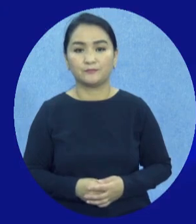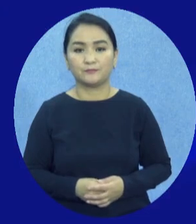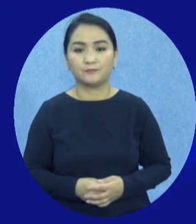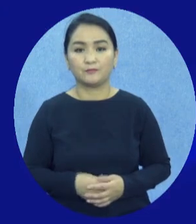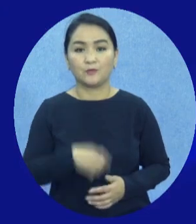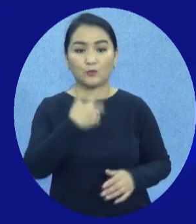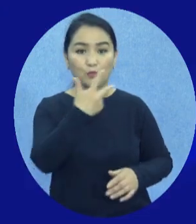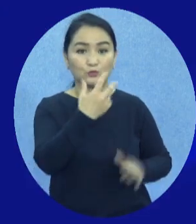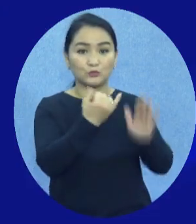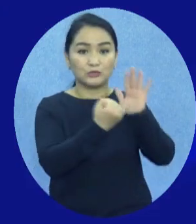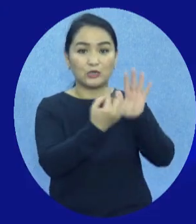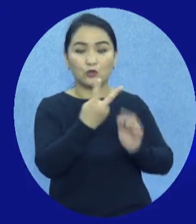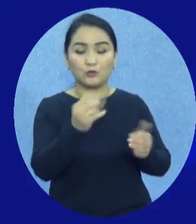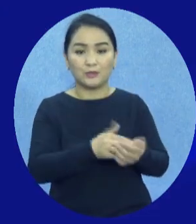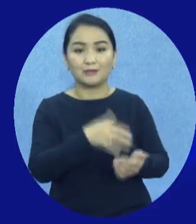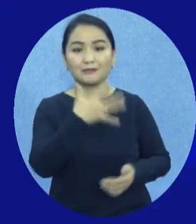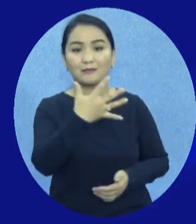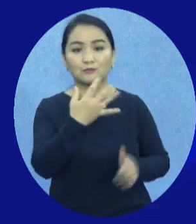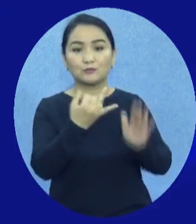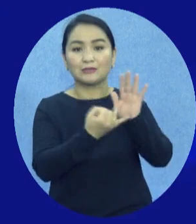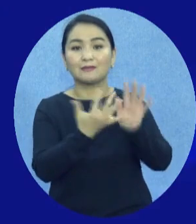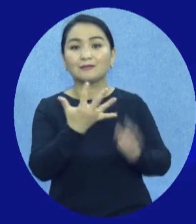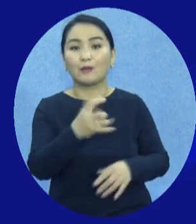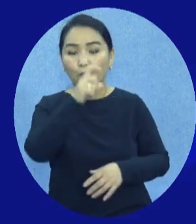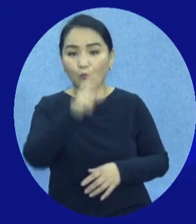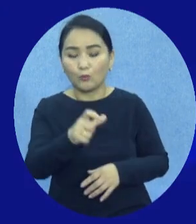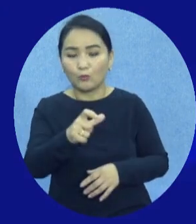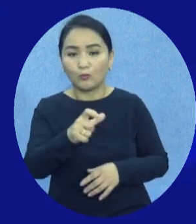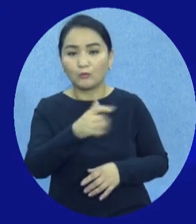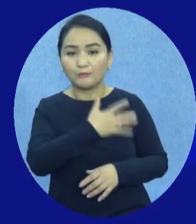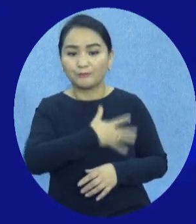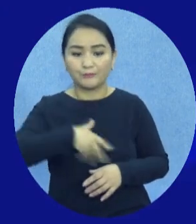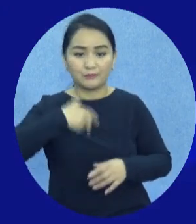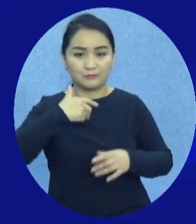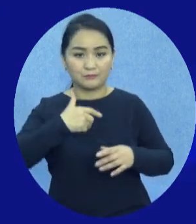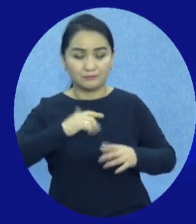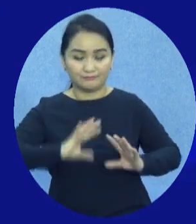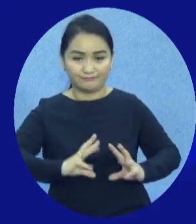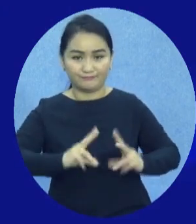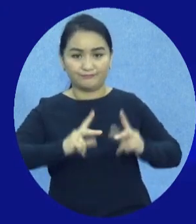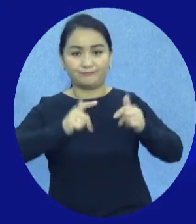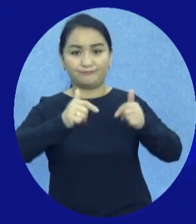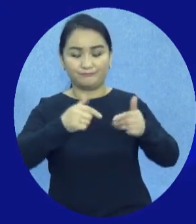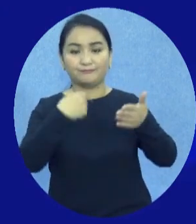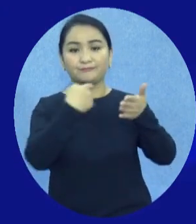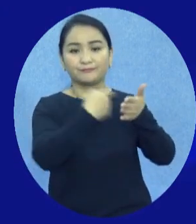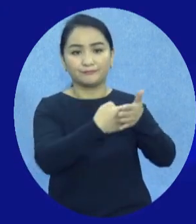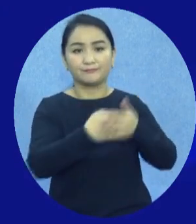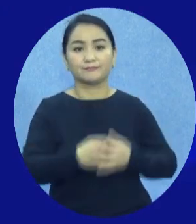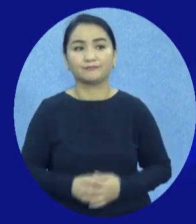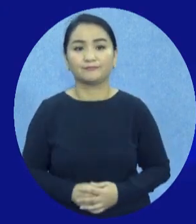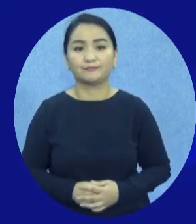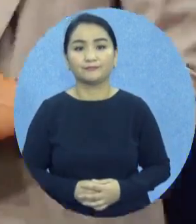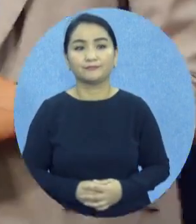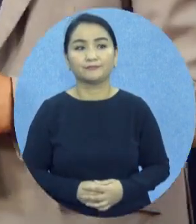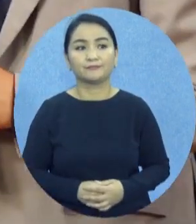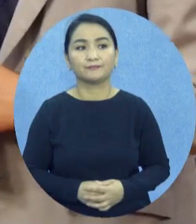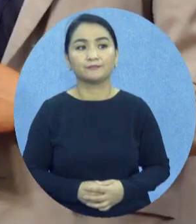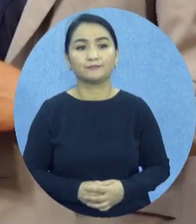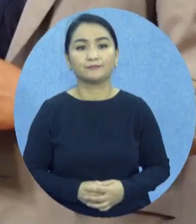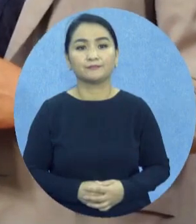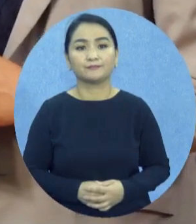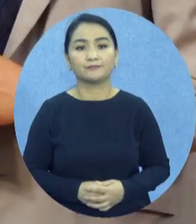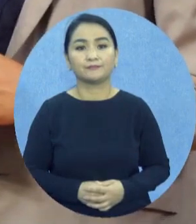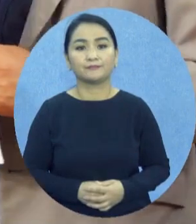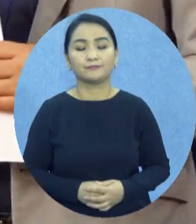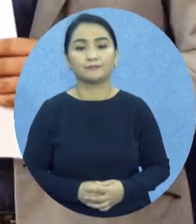362,575 хүн энэ өвчнөөр өвдөд эдгэрсэн гэсэн ийм дэлхийн дахны мэдээлэл гарсан байна. Сүүл за